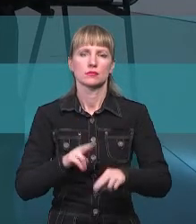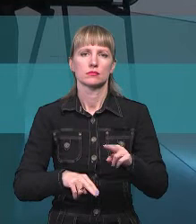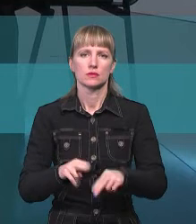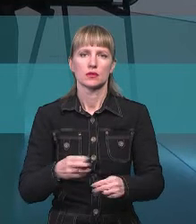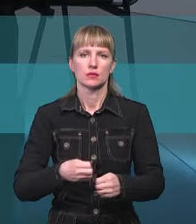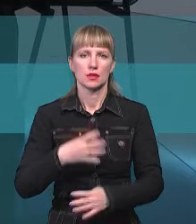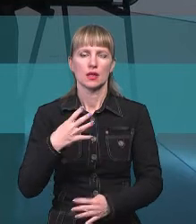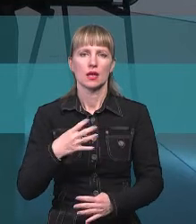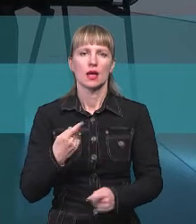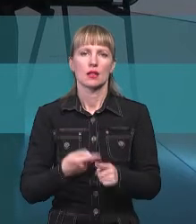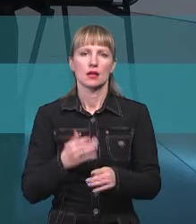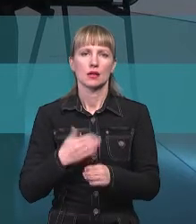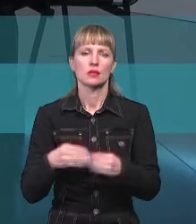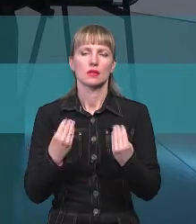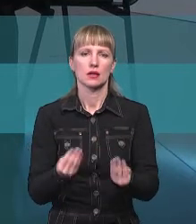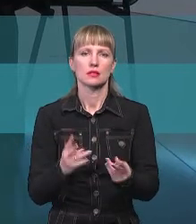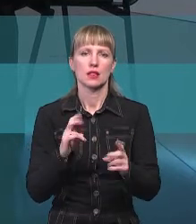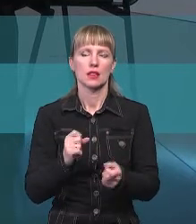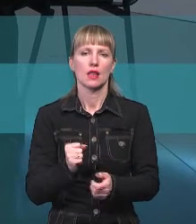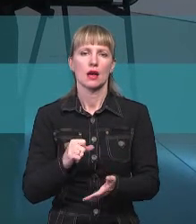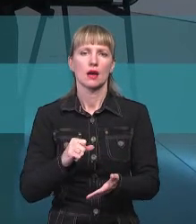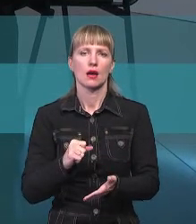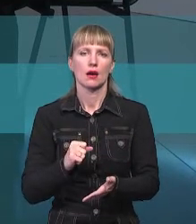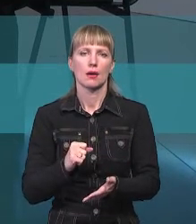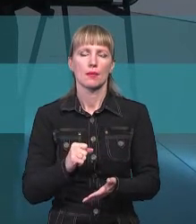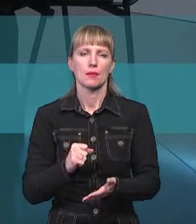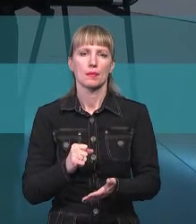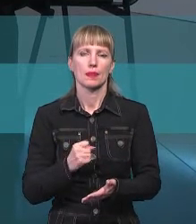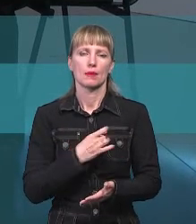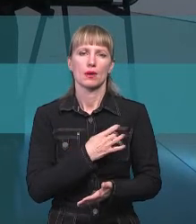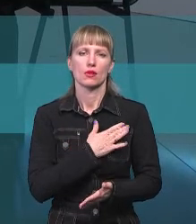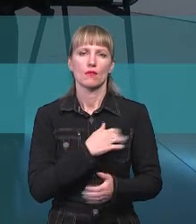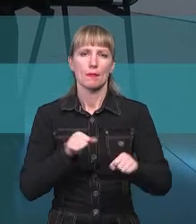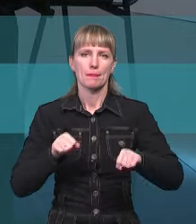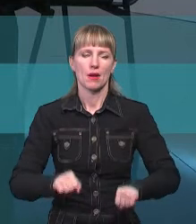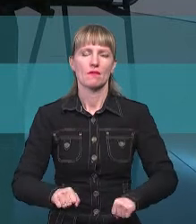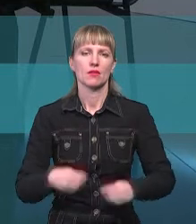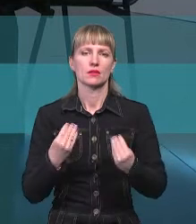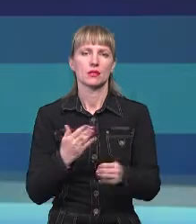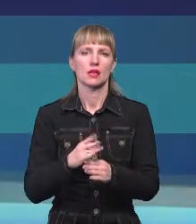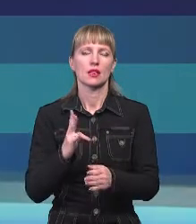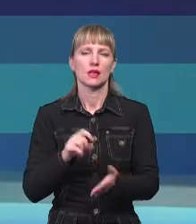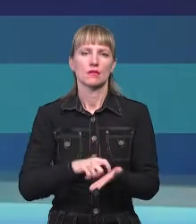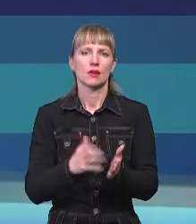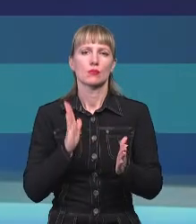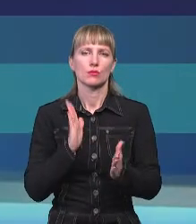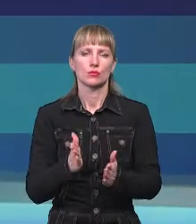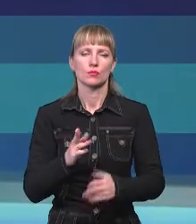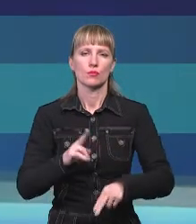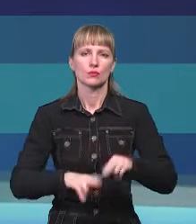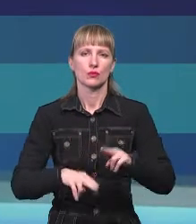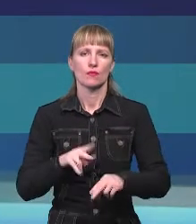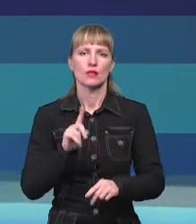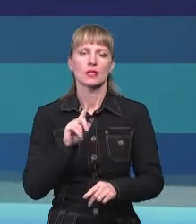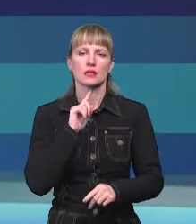це на кредит надається на майнові права купляються, да? Кредит надається на квартири, які будуть